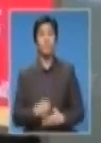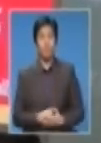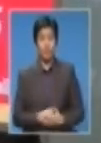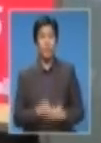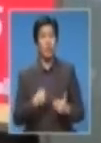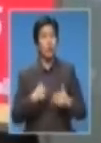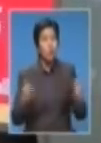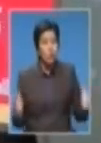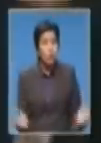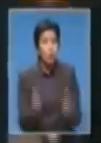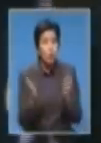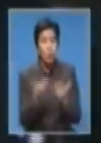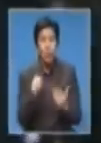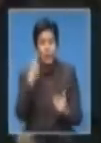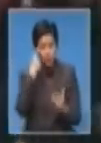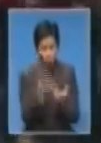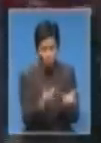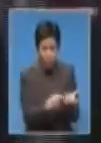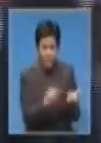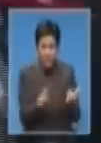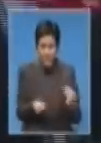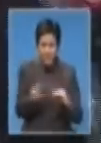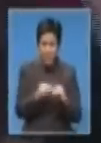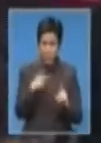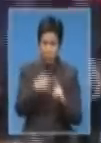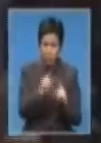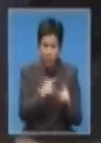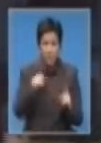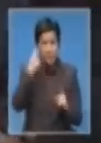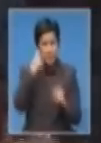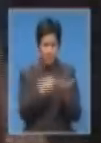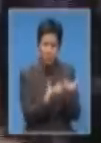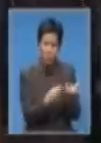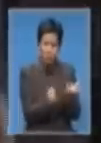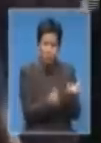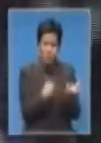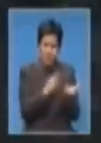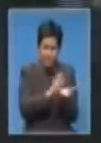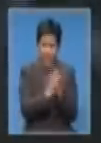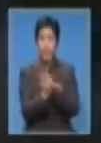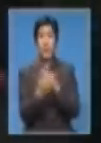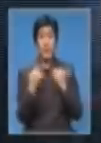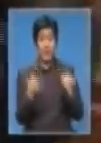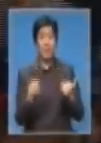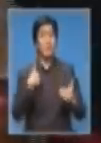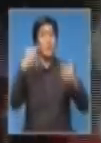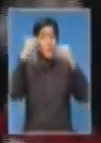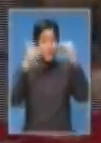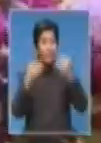ต้องส่งเสริมให้การสร้างมูลค่าเพิ่มการเกษตรนะครับเพื่อเพิ่มรายได้เช่นมีการแปรรูปผลิตภัณฑ์ช่วงนี้มีงานอยู่